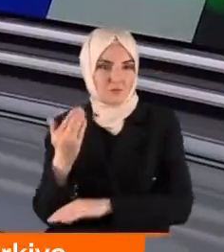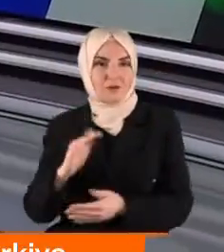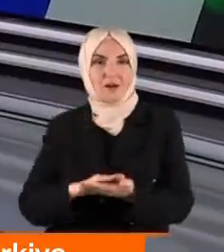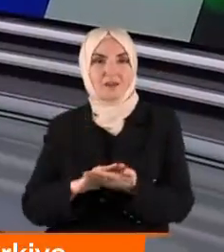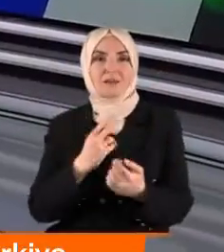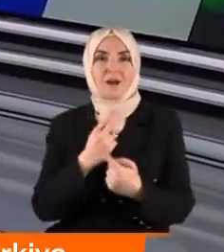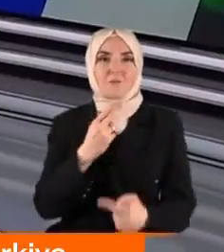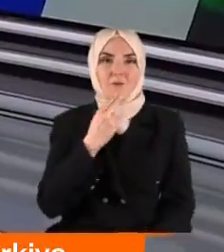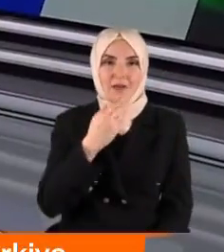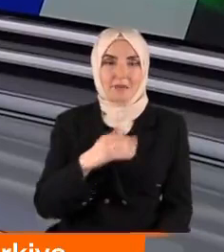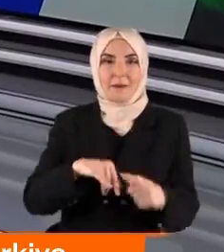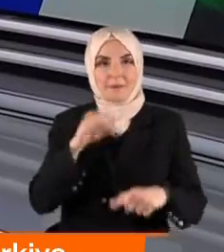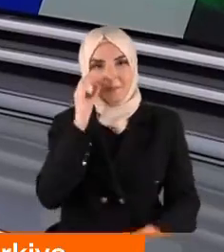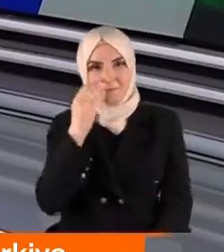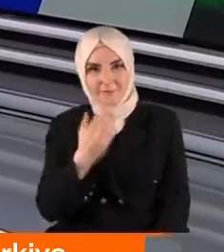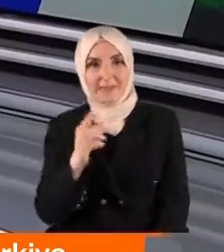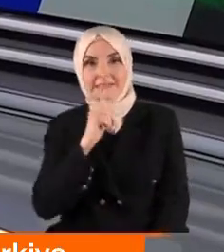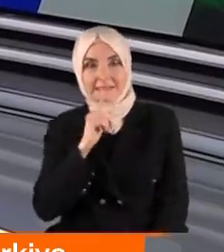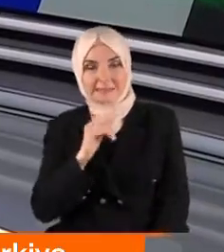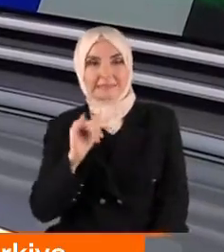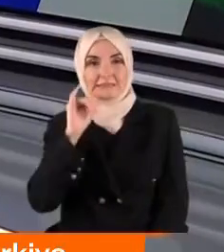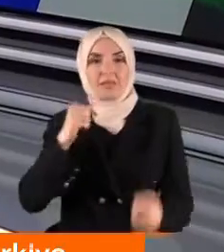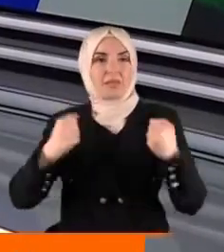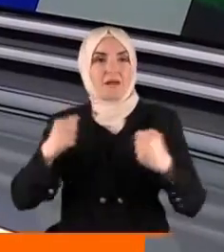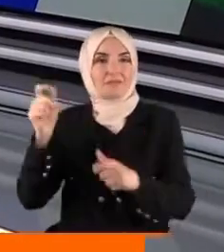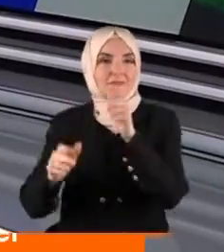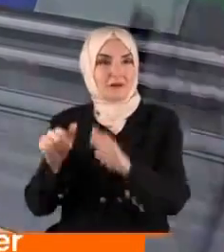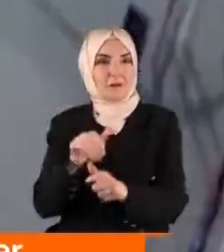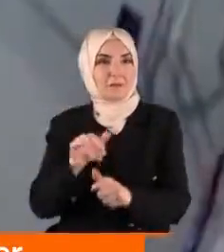bugün İngiliz ve İtalyan taraftarın yanındaydı.